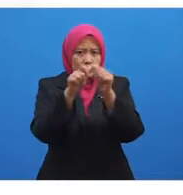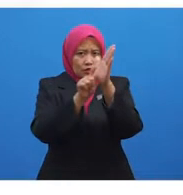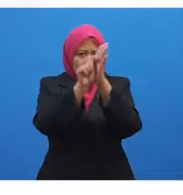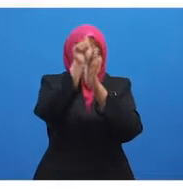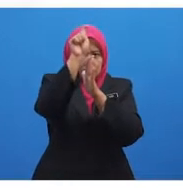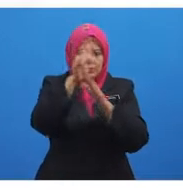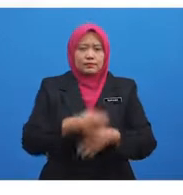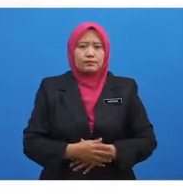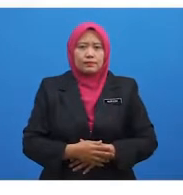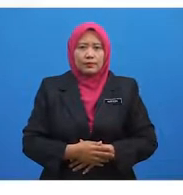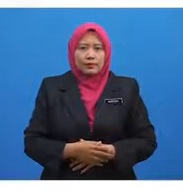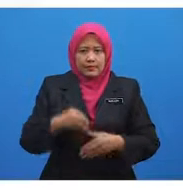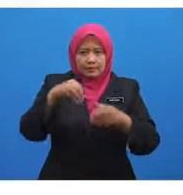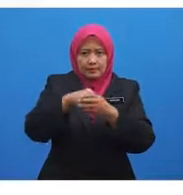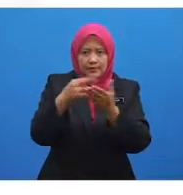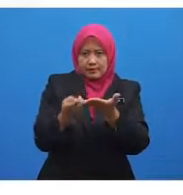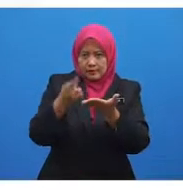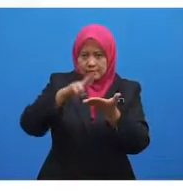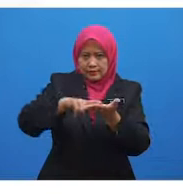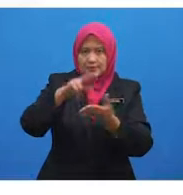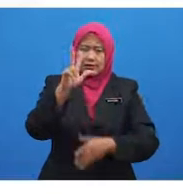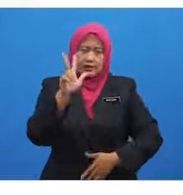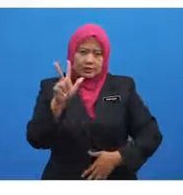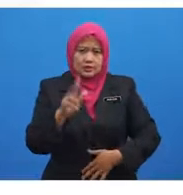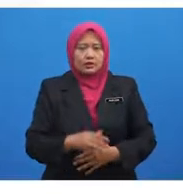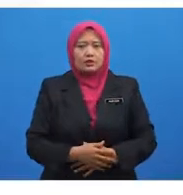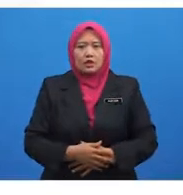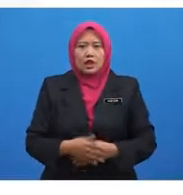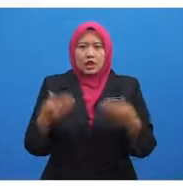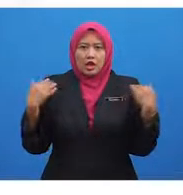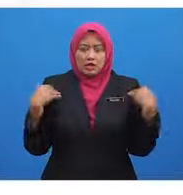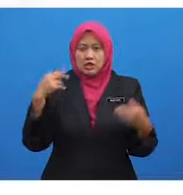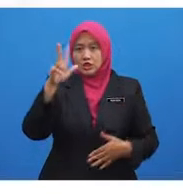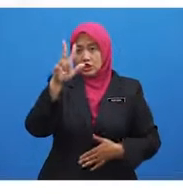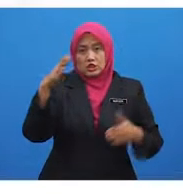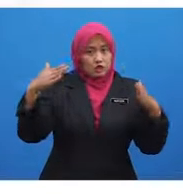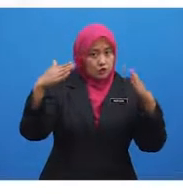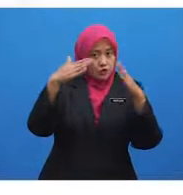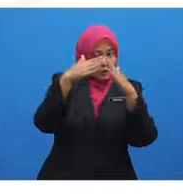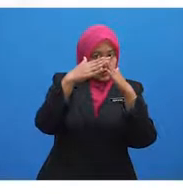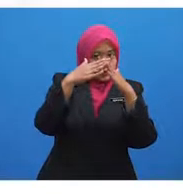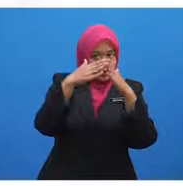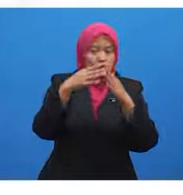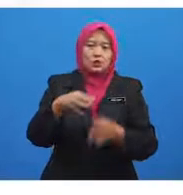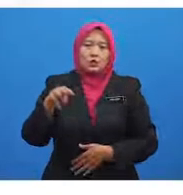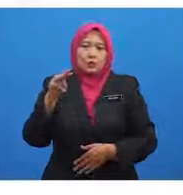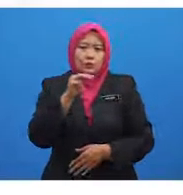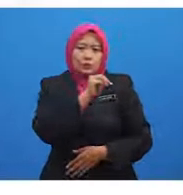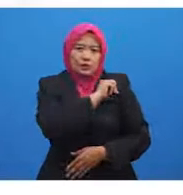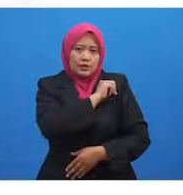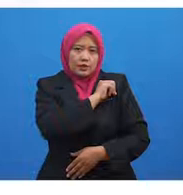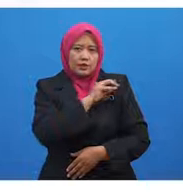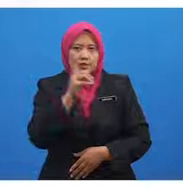Seterusnya, dalam rangkap ketiga diceritakan pula terdapat 3 sudut menteri 8,